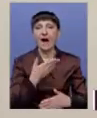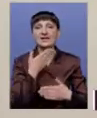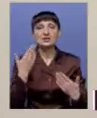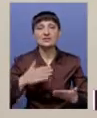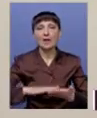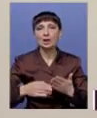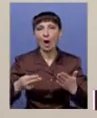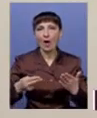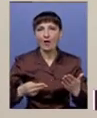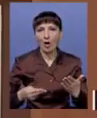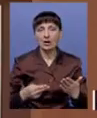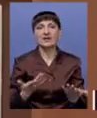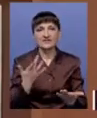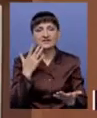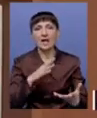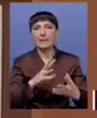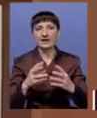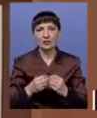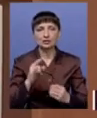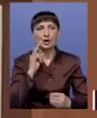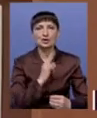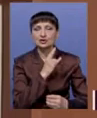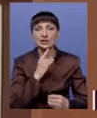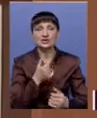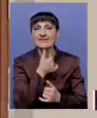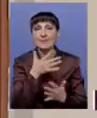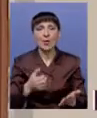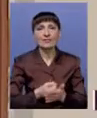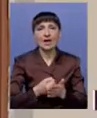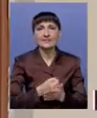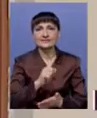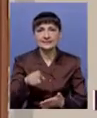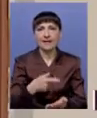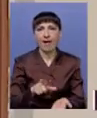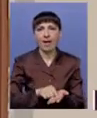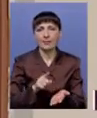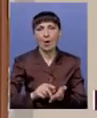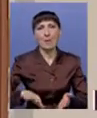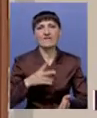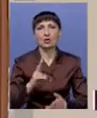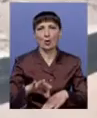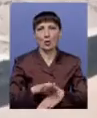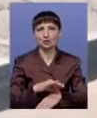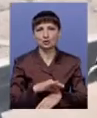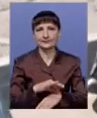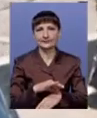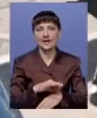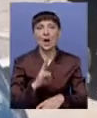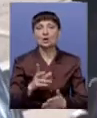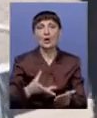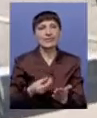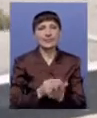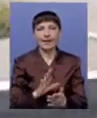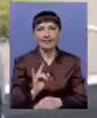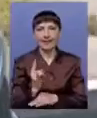отсутствие такого соглашения нередко приводит к тому, что женщины просто не могут добиться выплаты алиментов от бывших мужей. Злостных